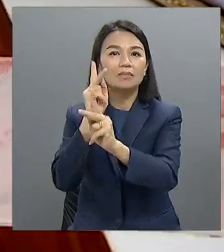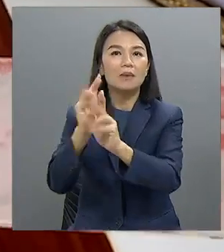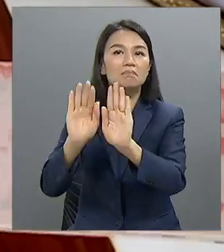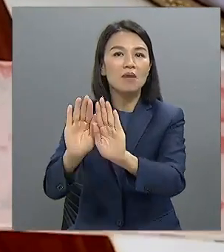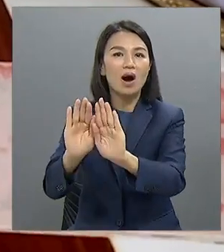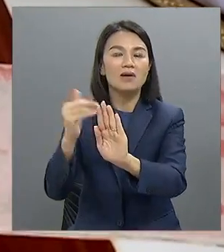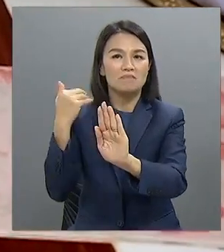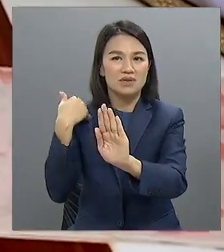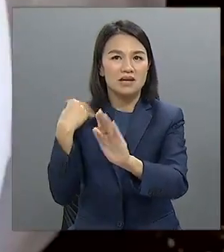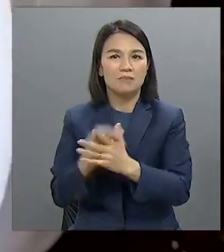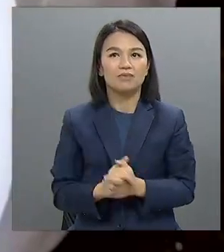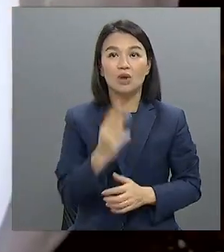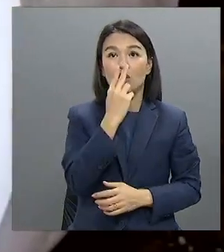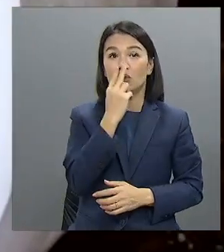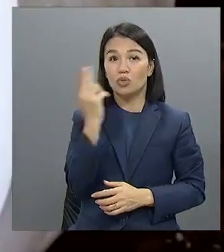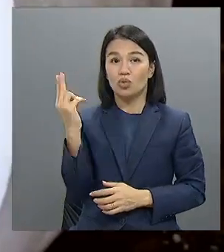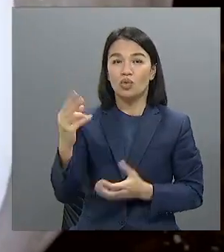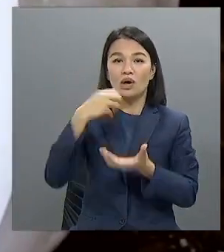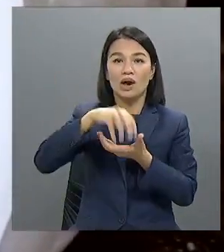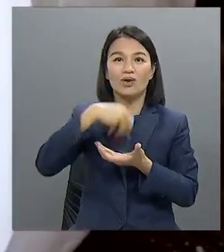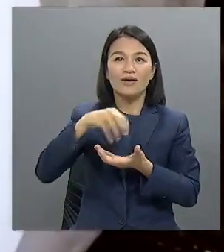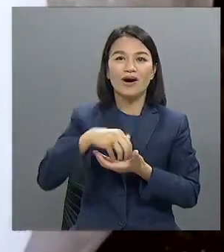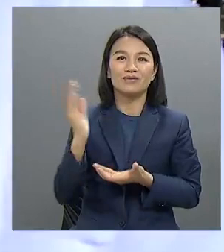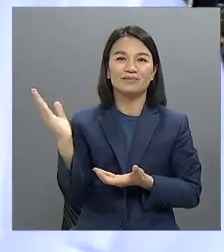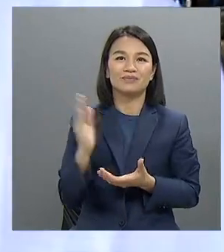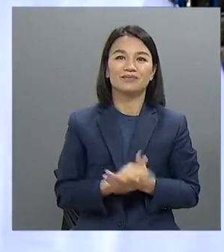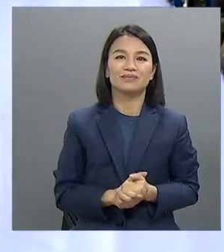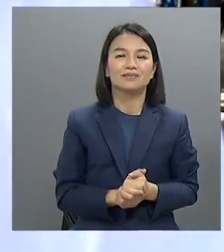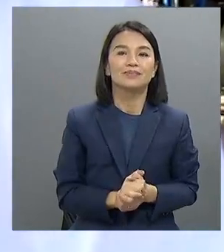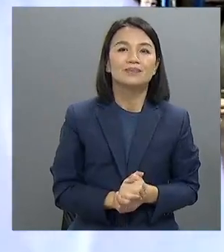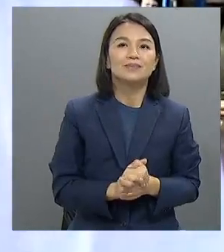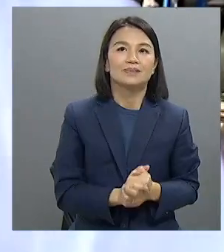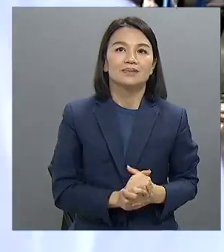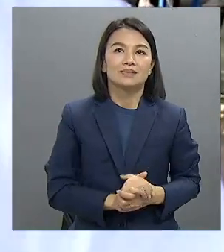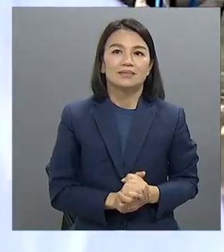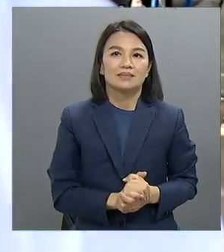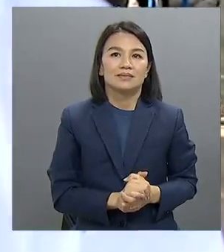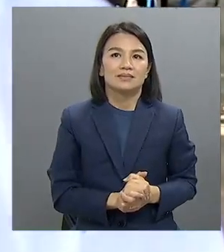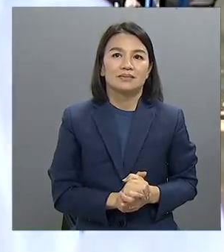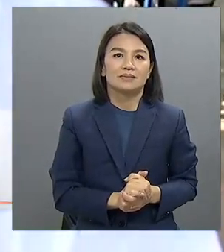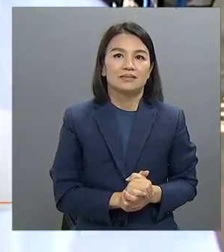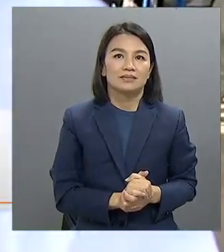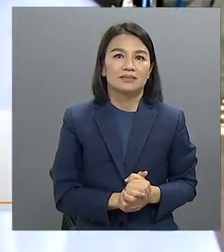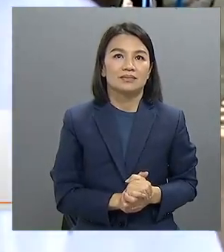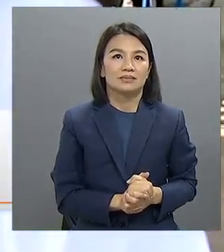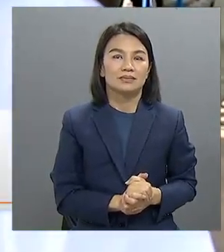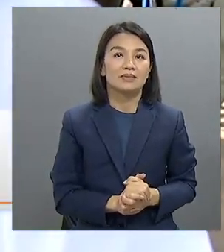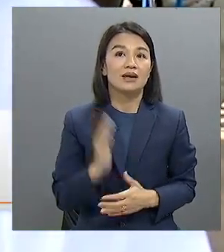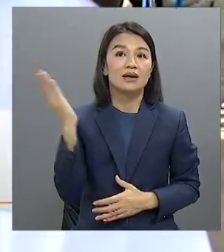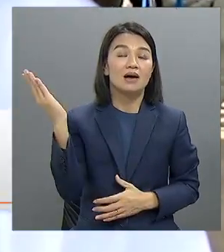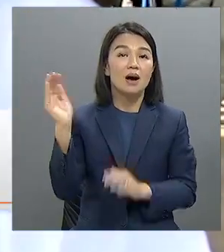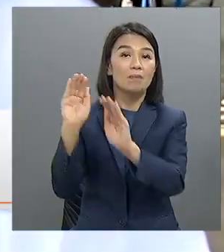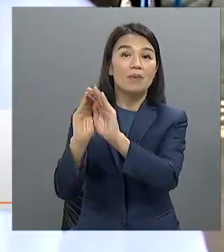คุณประวิตรเล่าให้ฟังถึงแนวคิดนี้กันหน่อยครับ โอ่งเนี่ยมันว่าเป็นการ